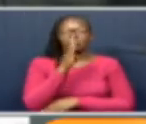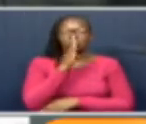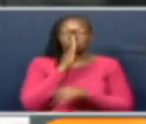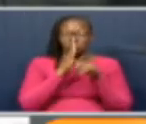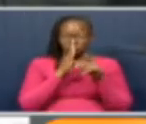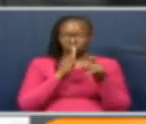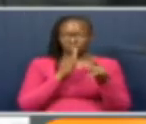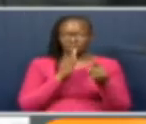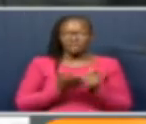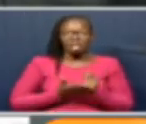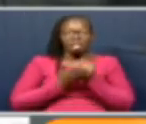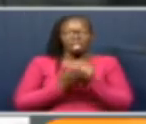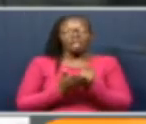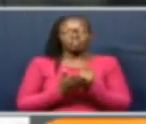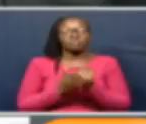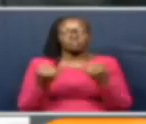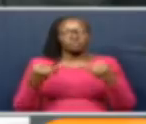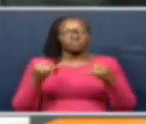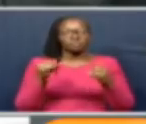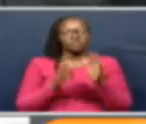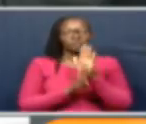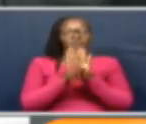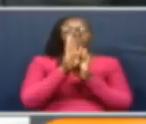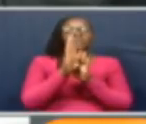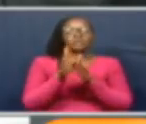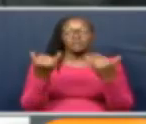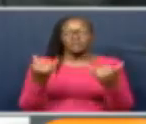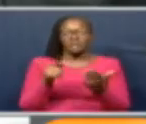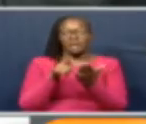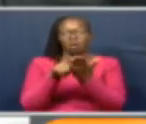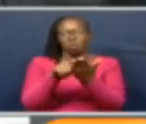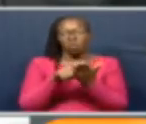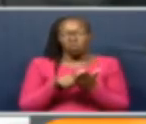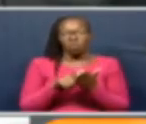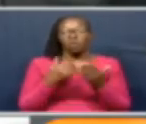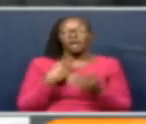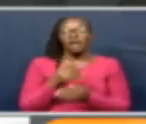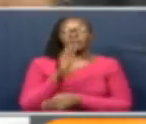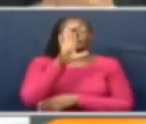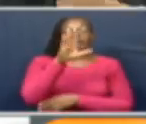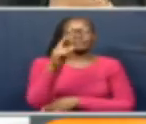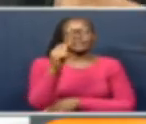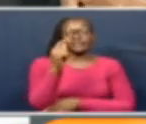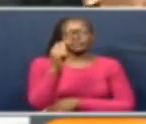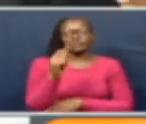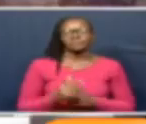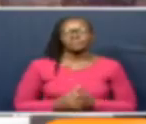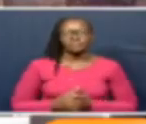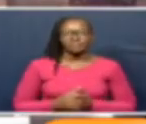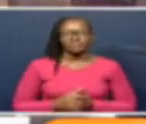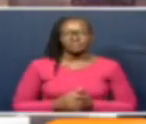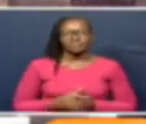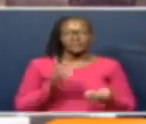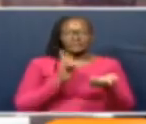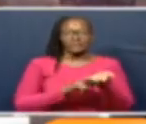inanuia kufadhili miradi ya maendeleo. Kiwango cha deni cha taifa sasa kinakaribia shilingi trilioni 5. Kienda